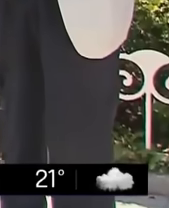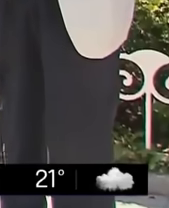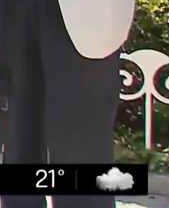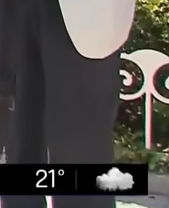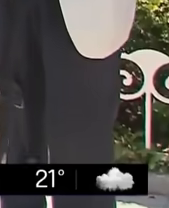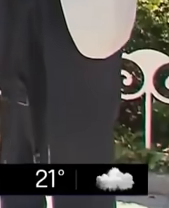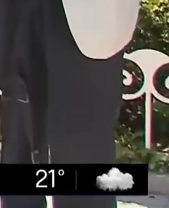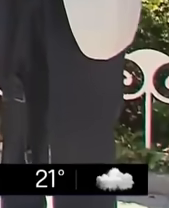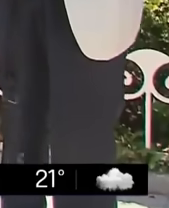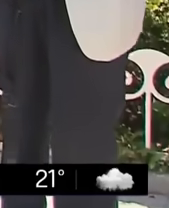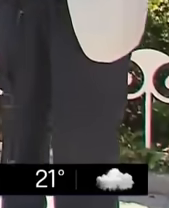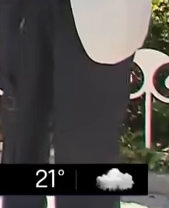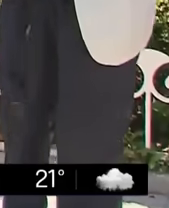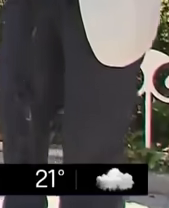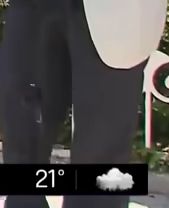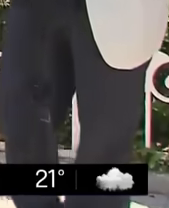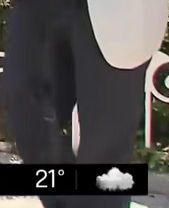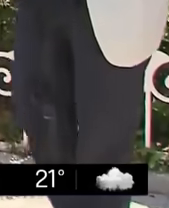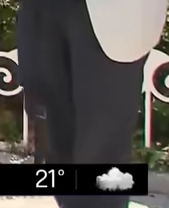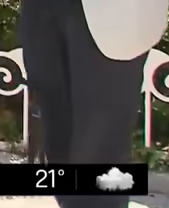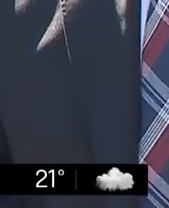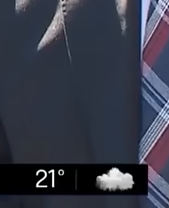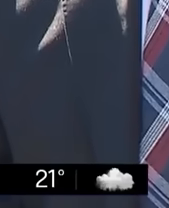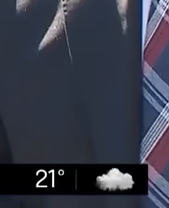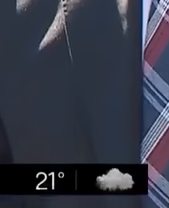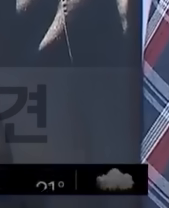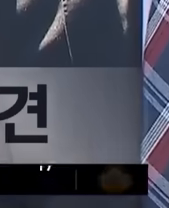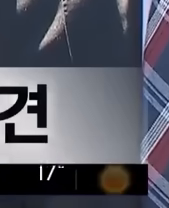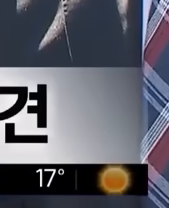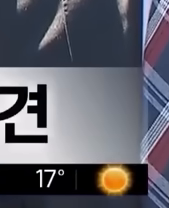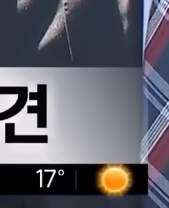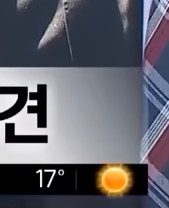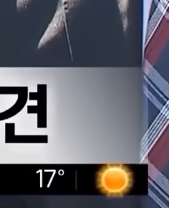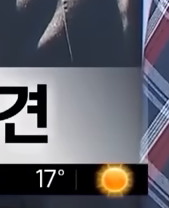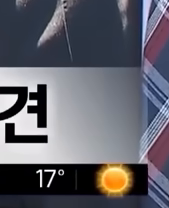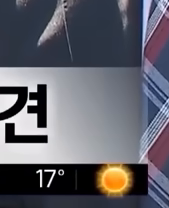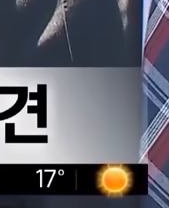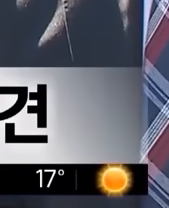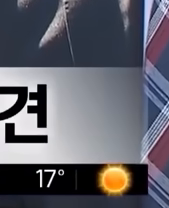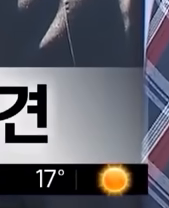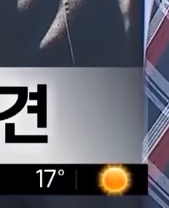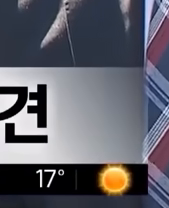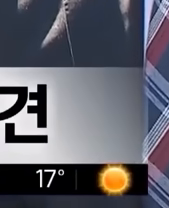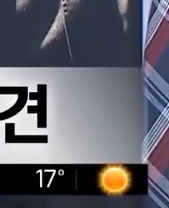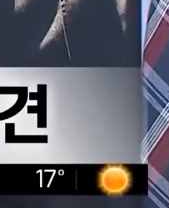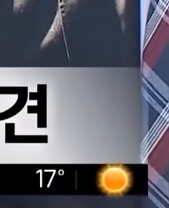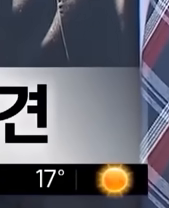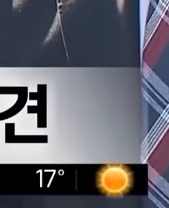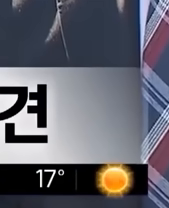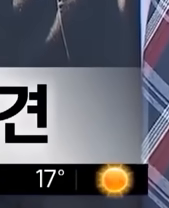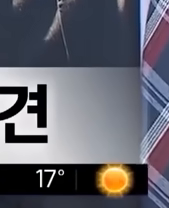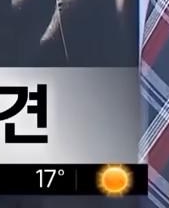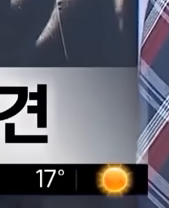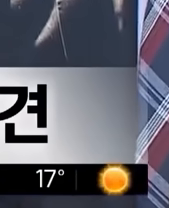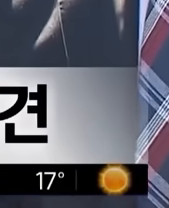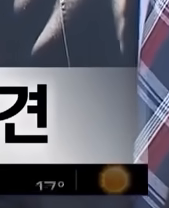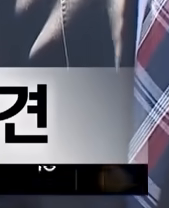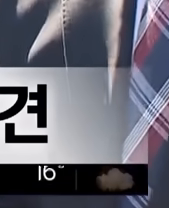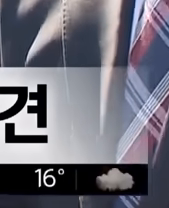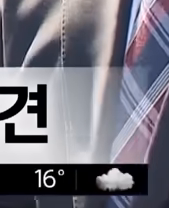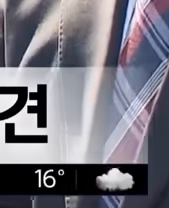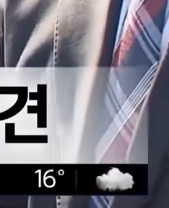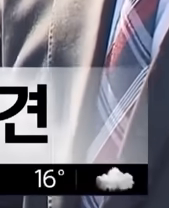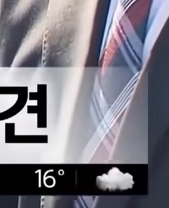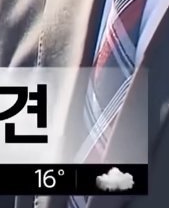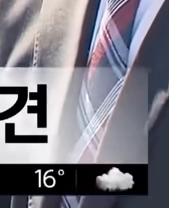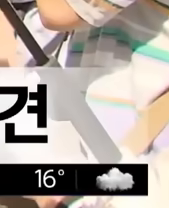김건희 여사에게 디올백과 샤넬 화장품 등을 건넨 최재형 목사를 검찰 수사심의위원회가 재판에 넘기라고